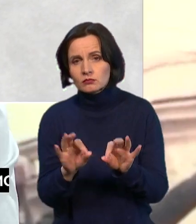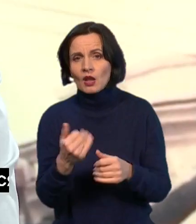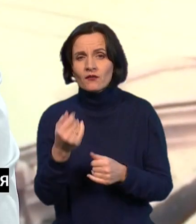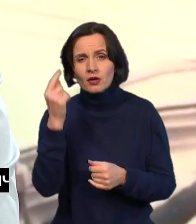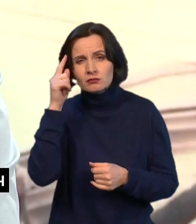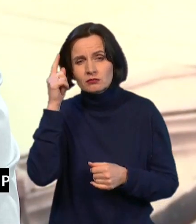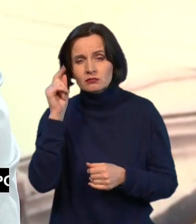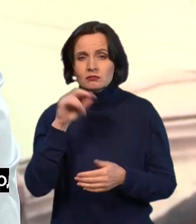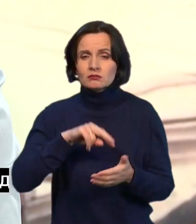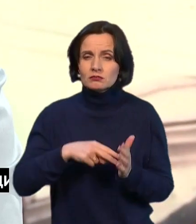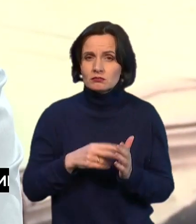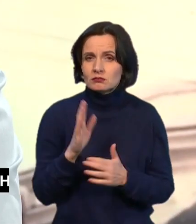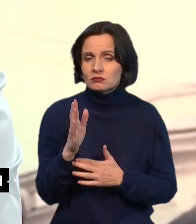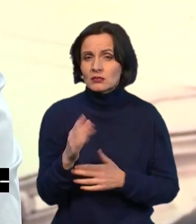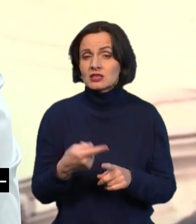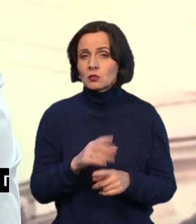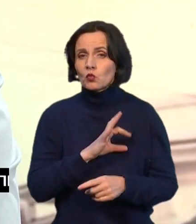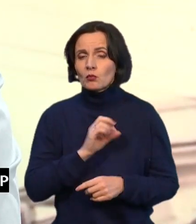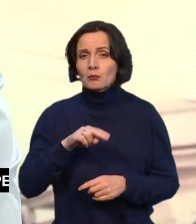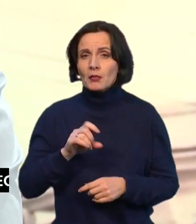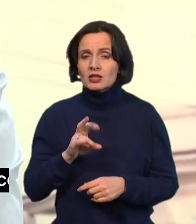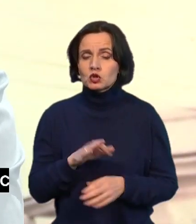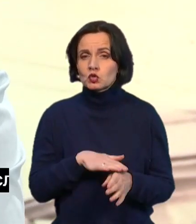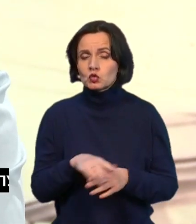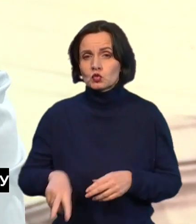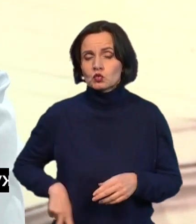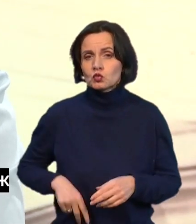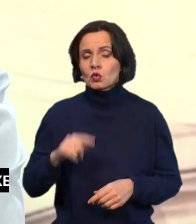Це був Олег Пензен, виконавчий директор економічного дискусійного клубу.